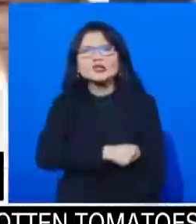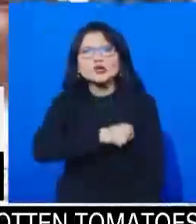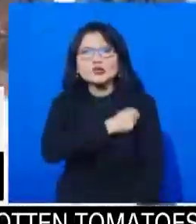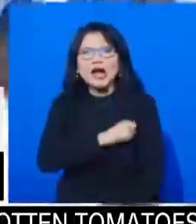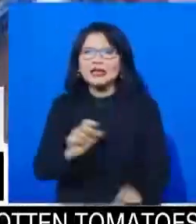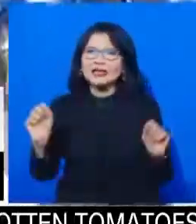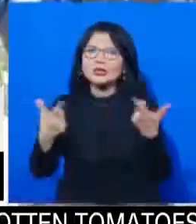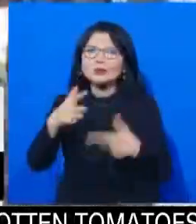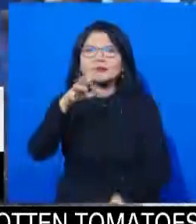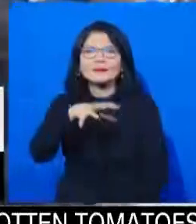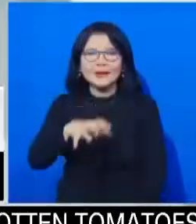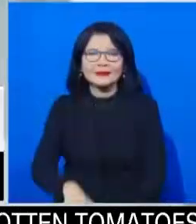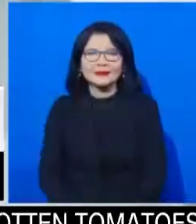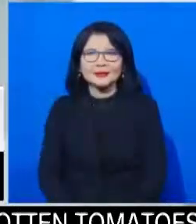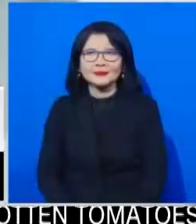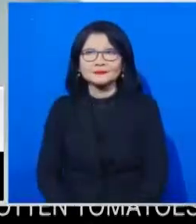masyarakat setempat.